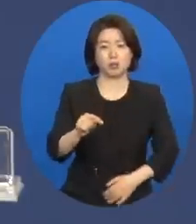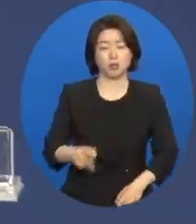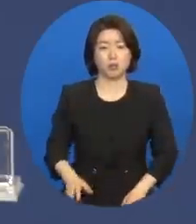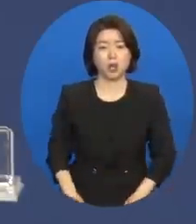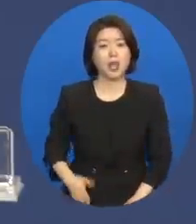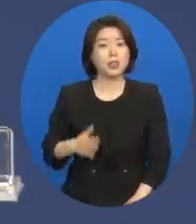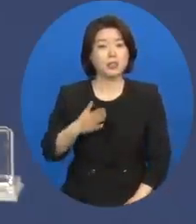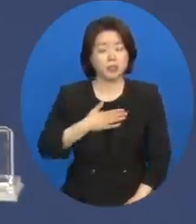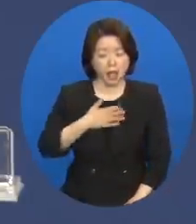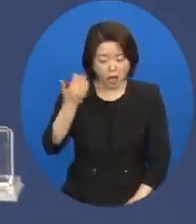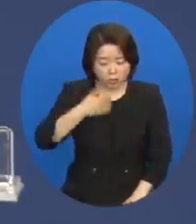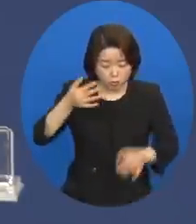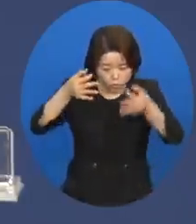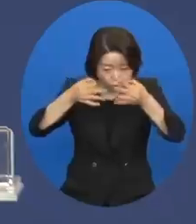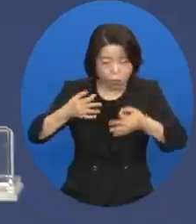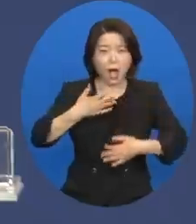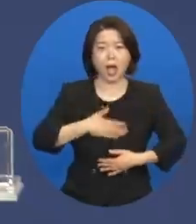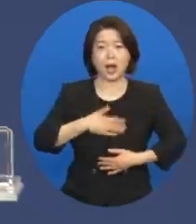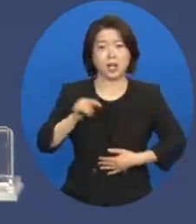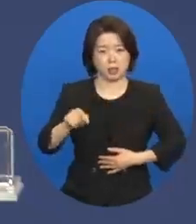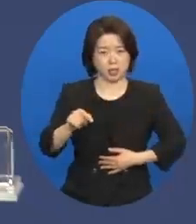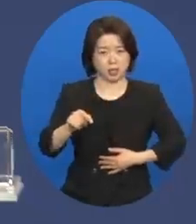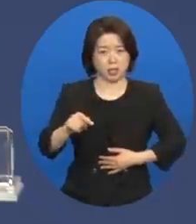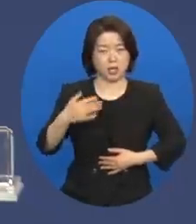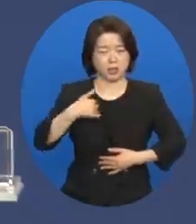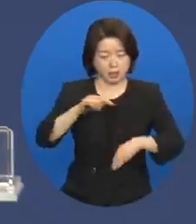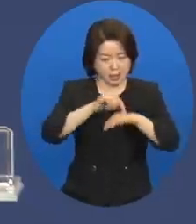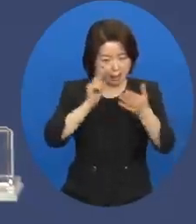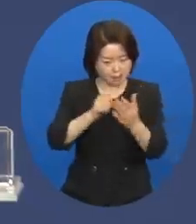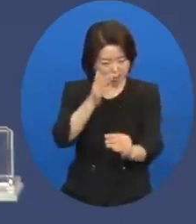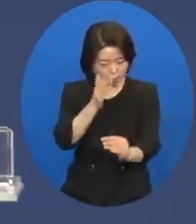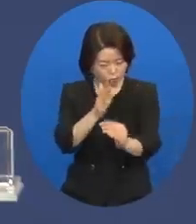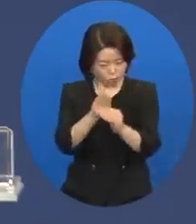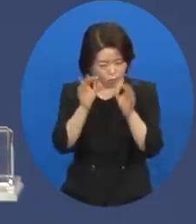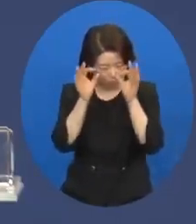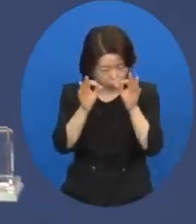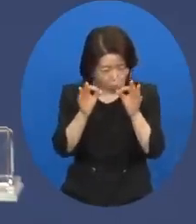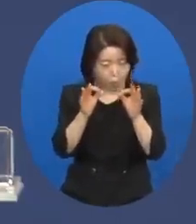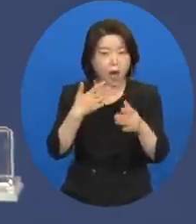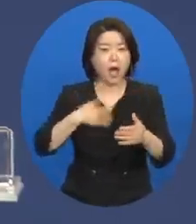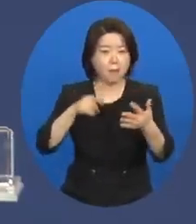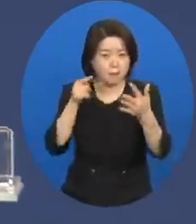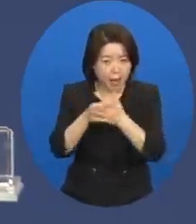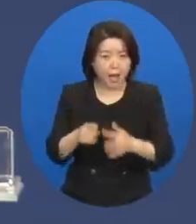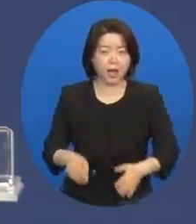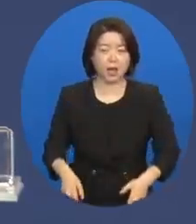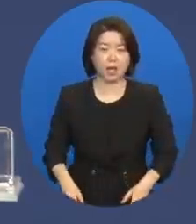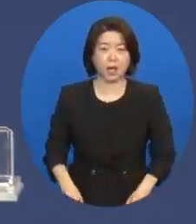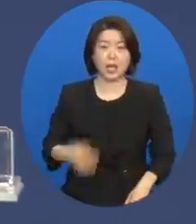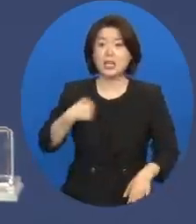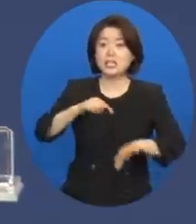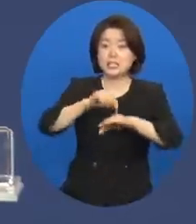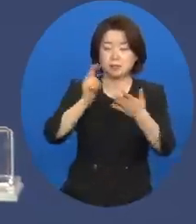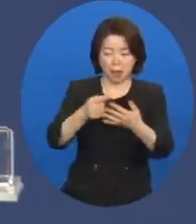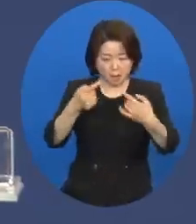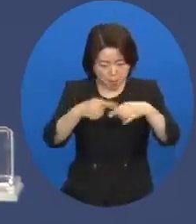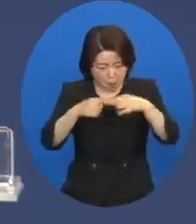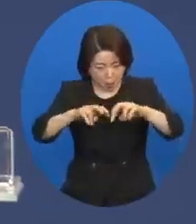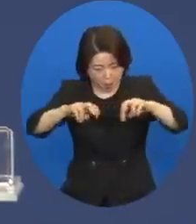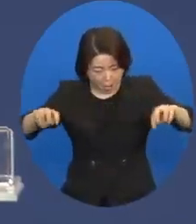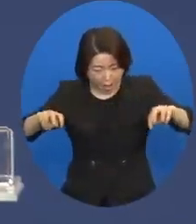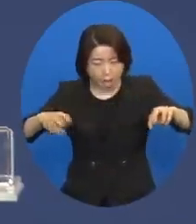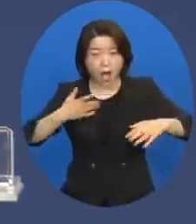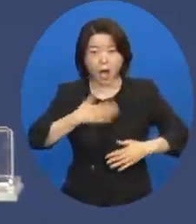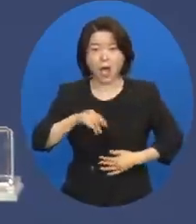내가 누군지를 아는 것. 근데 그것은 내 마음의 중심을 아는 것이며 그 마음을 분석해서 알게 되는